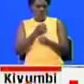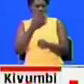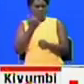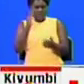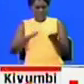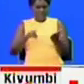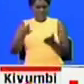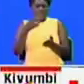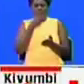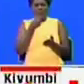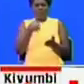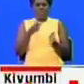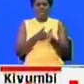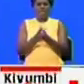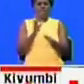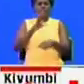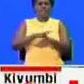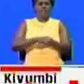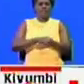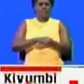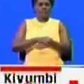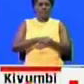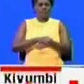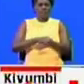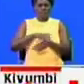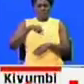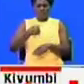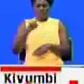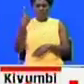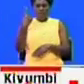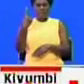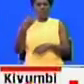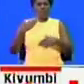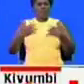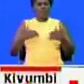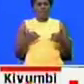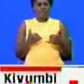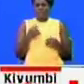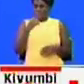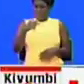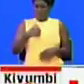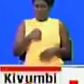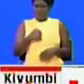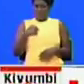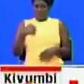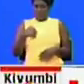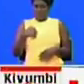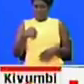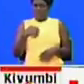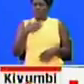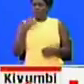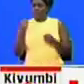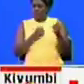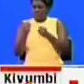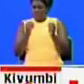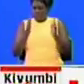Sasa hapo ndio moto ilikuwa ni hiyo. Pia kutoka kwa ringa anambia Jumini ndio alikuwa ametangulia kucheza, anambia Nick, mimi siwezi anampiga mtu hivyo na pia